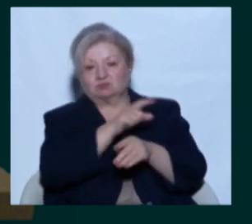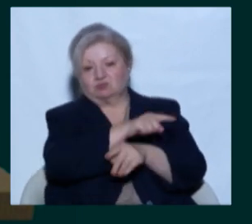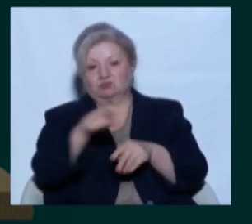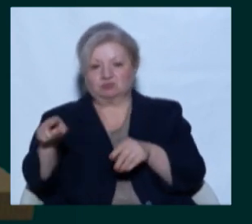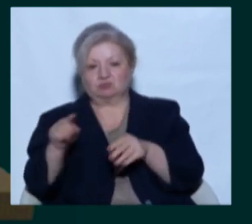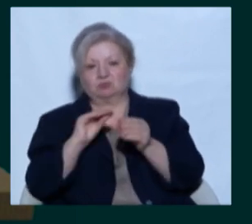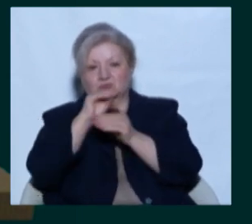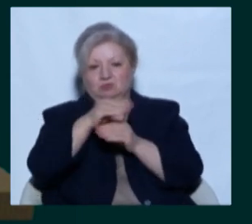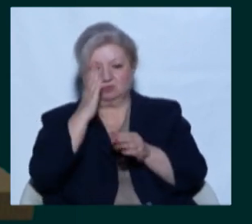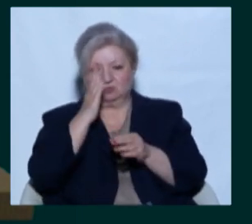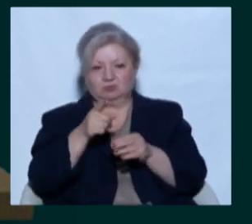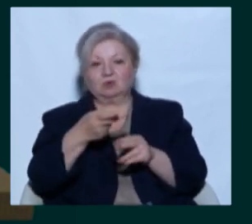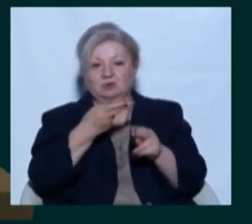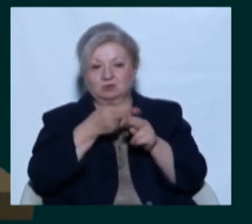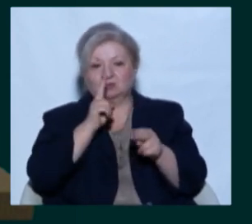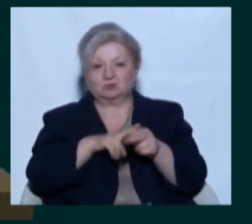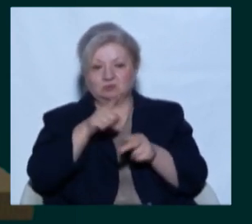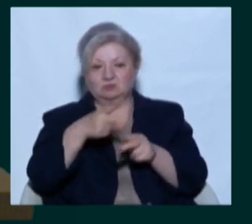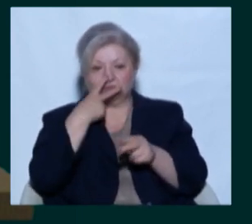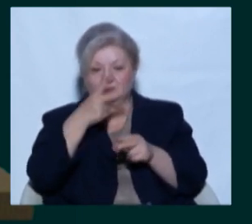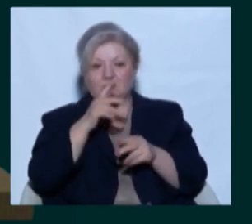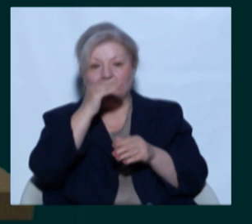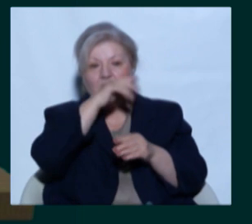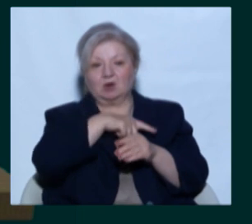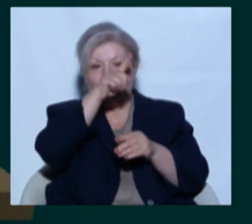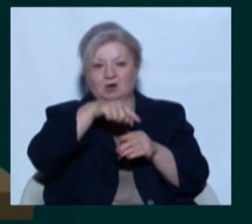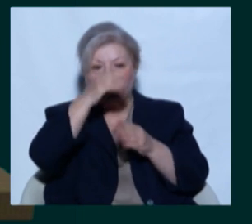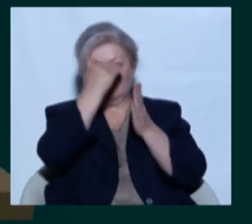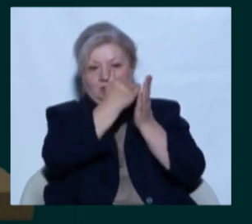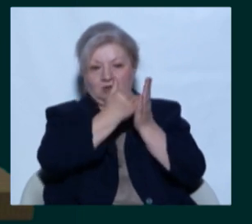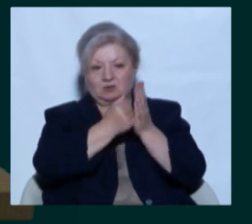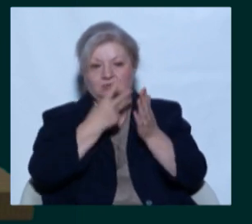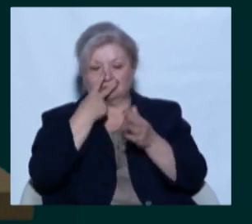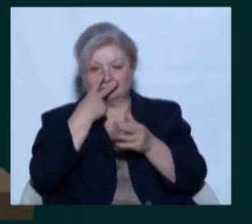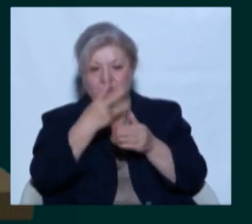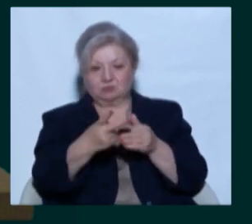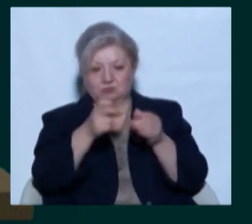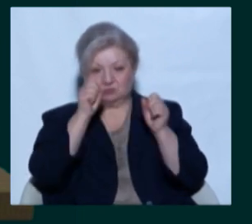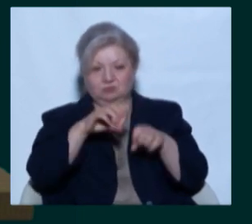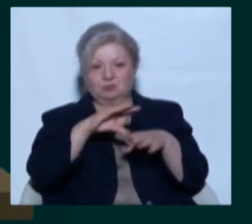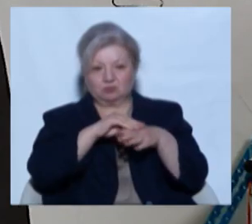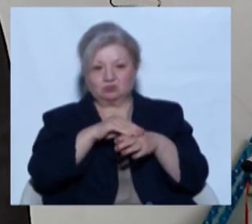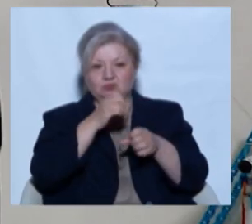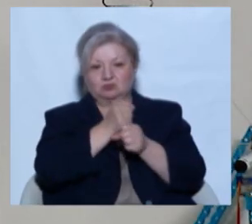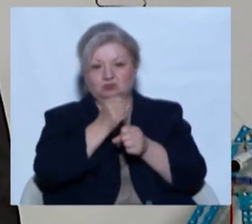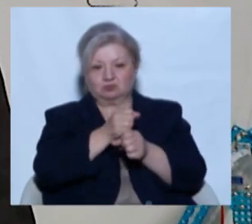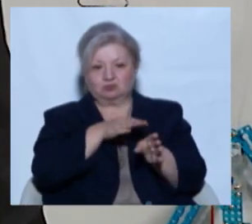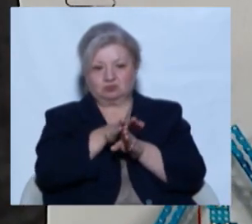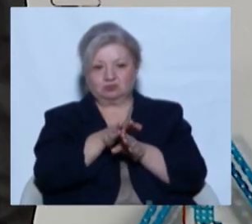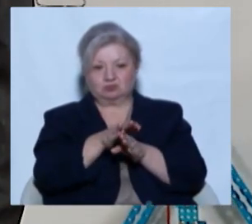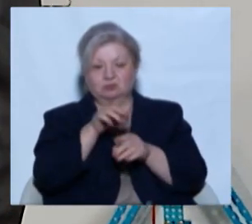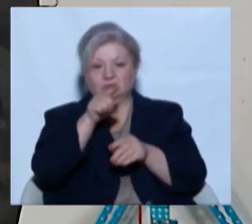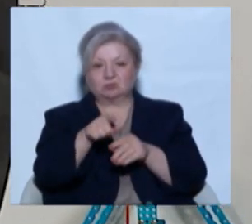გადაადგილდეს. აქედან გამომდინარე, ჩვენ გრაფიკულათაც შეგვიძლია განსაზღვროთ სხეულის